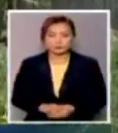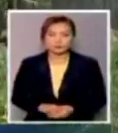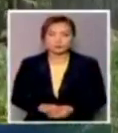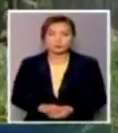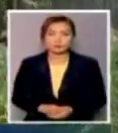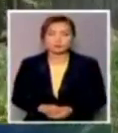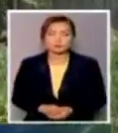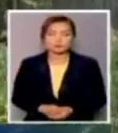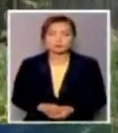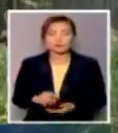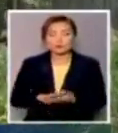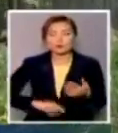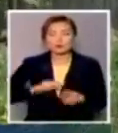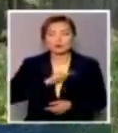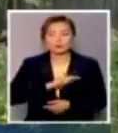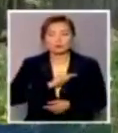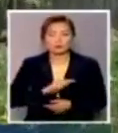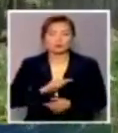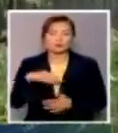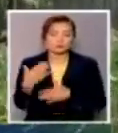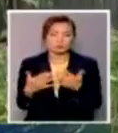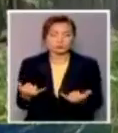Mına önerleriniz, bizge degen kürmetleriniz.